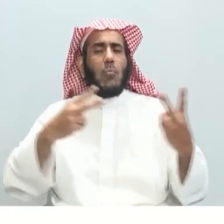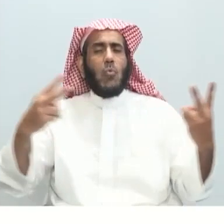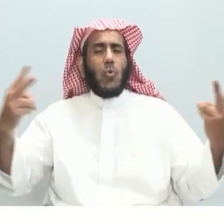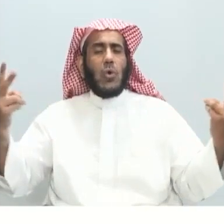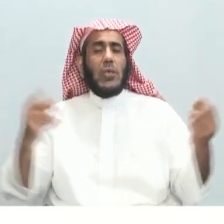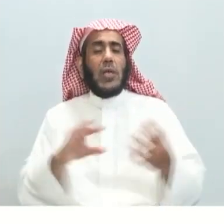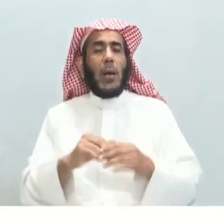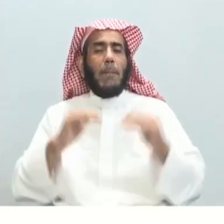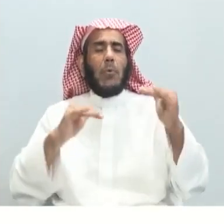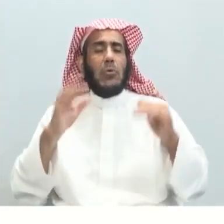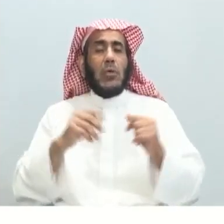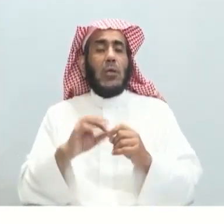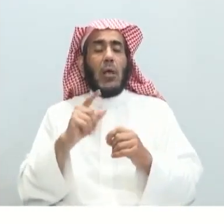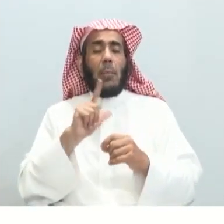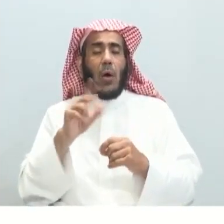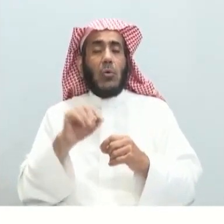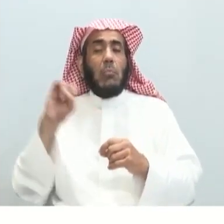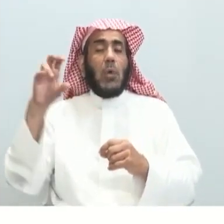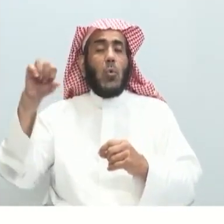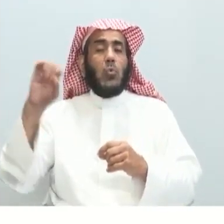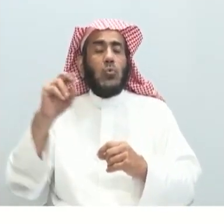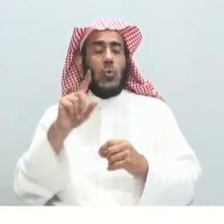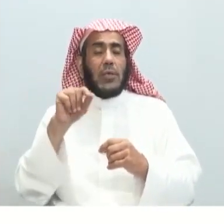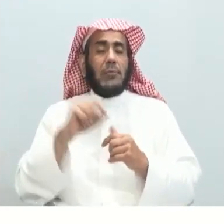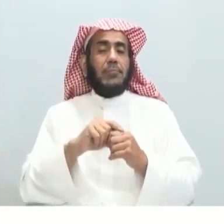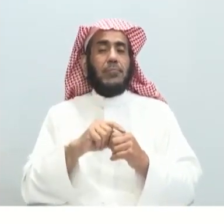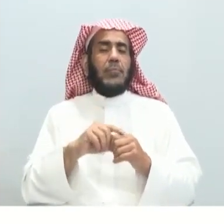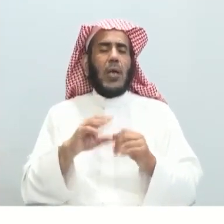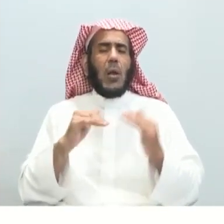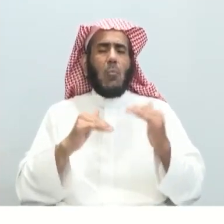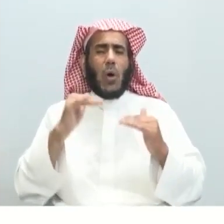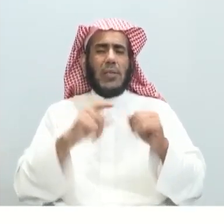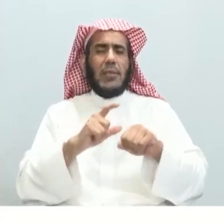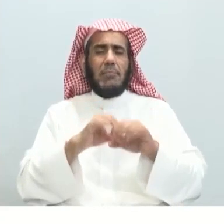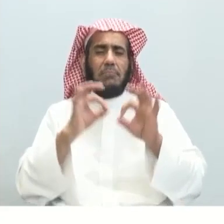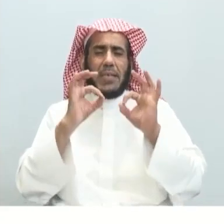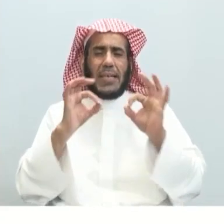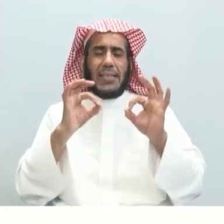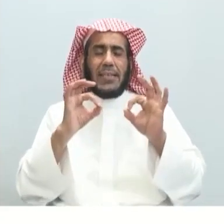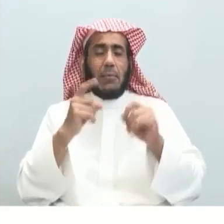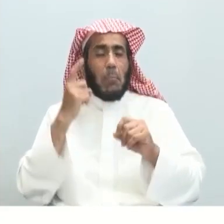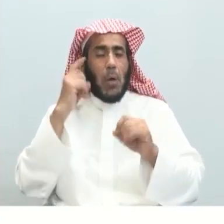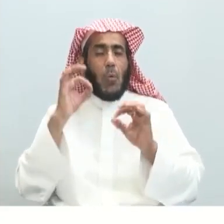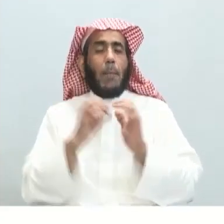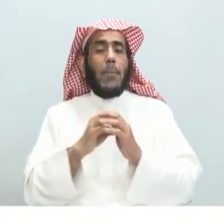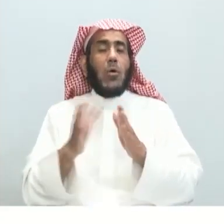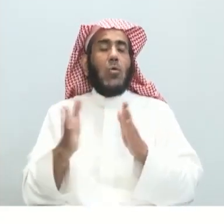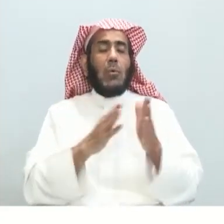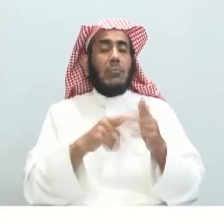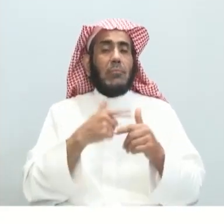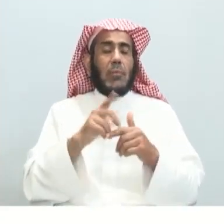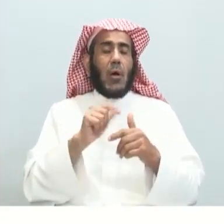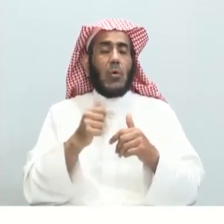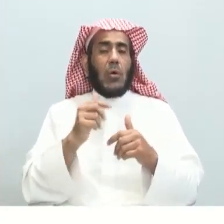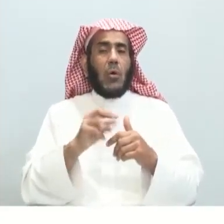شيء موزون ما المراد بقوله موزون احسنتم مقدر بحد معلوم ثم ناتي الى